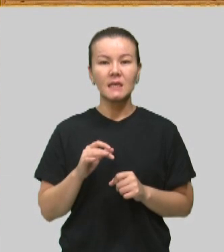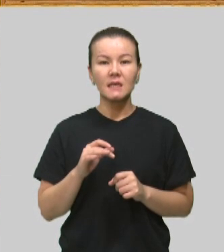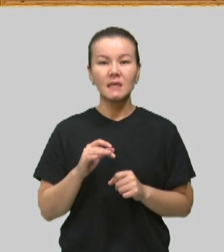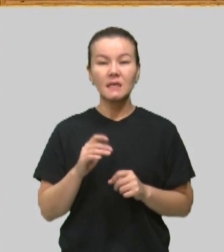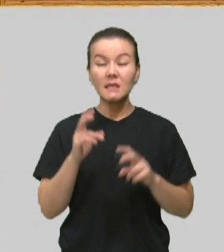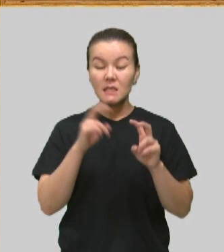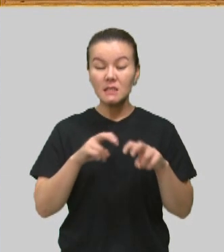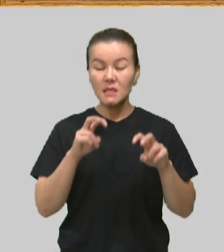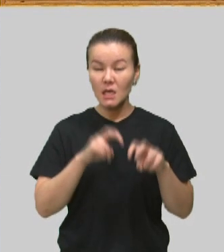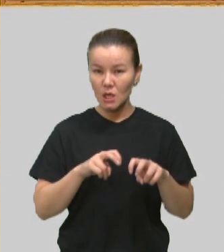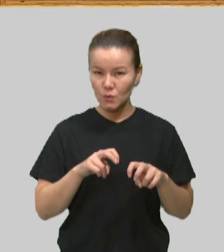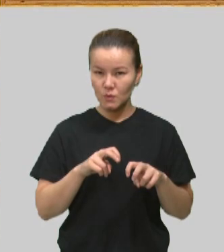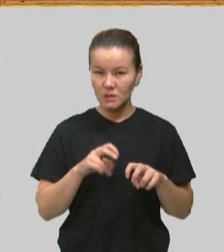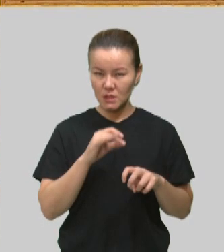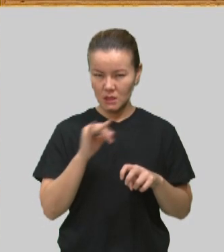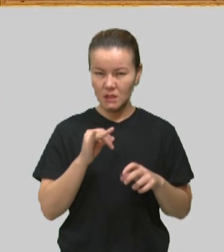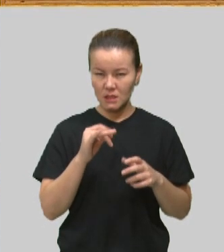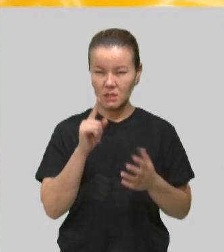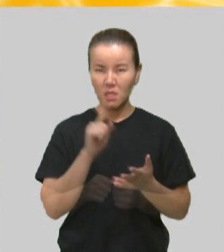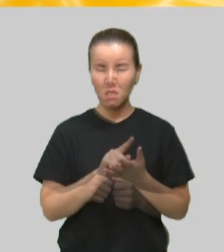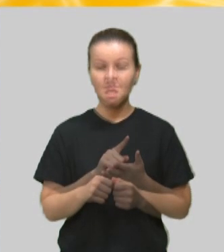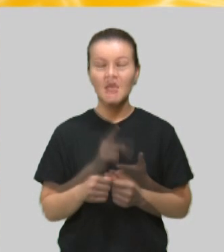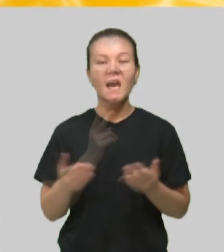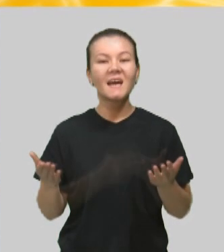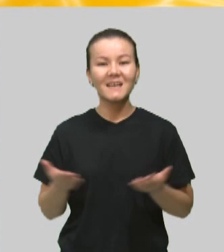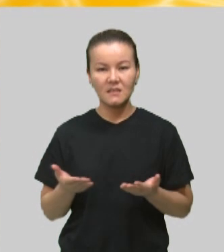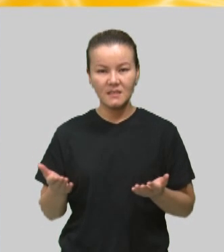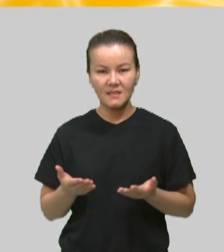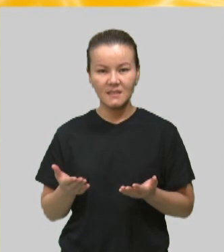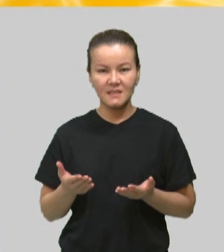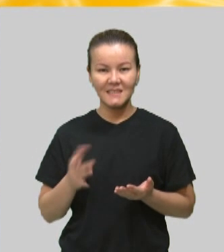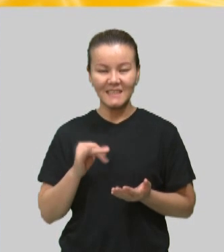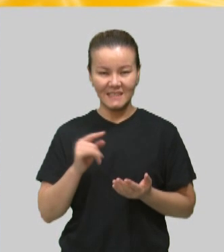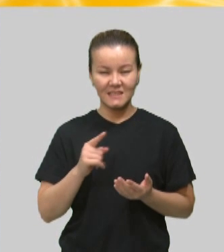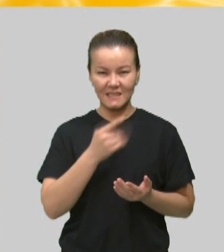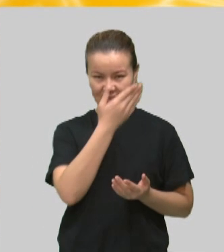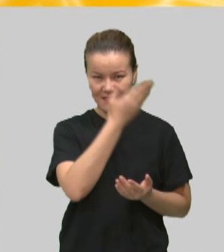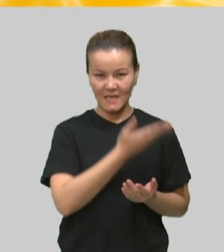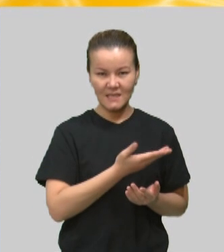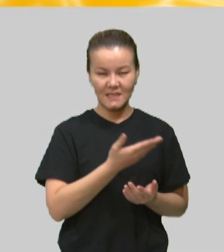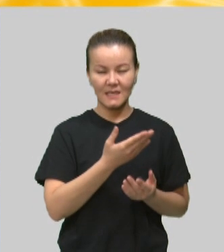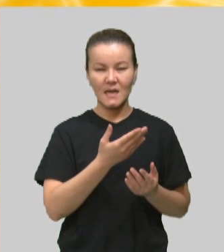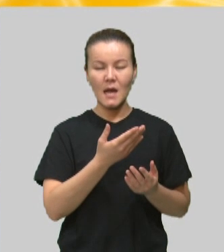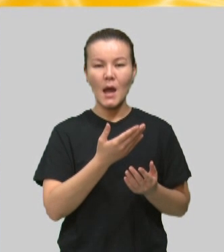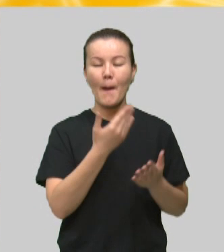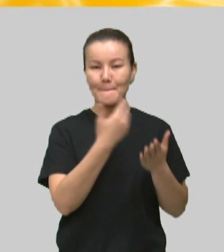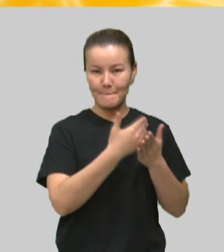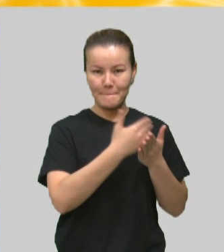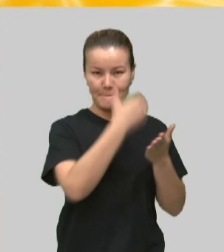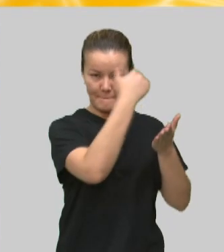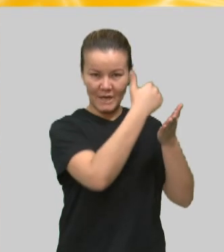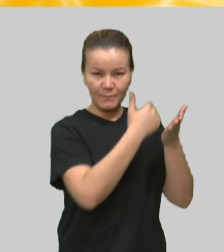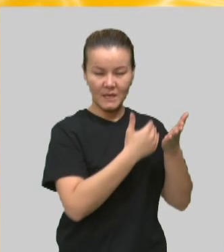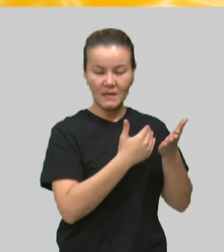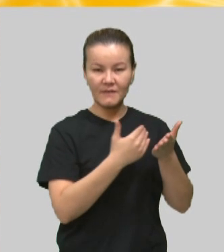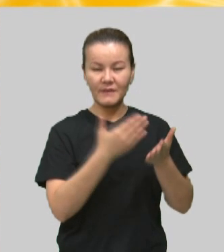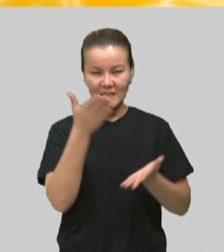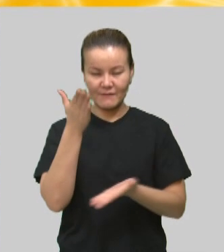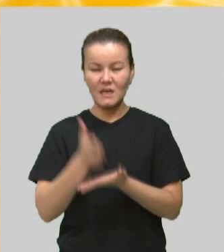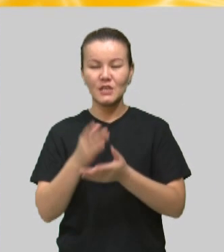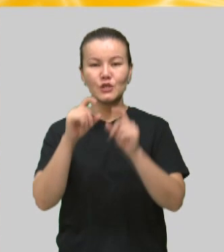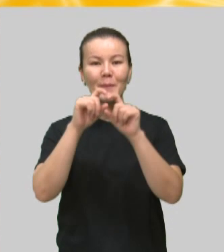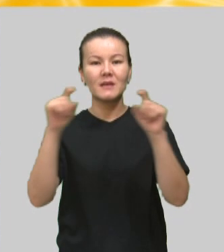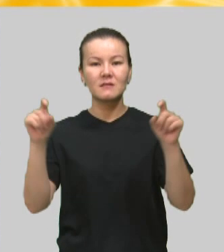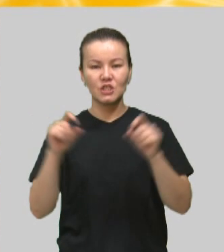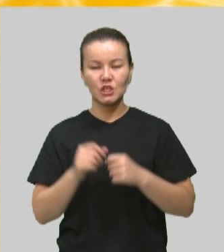Исследуйте и докажите, какие из данных примеров являются